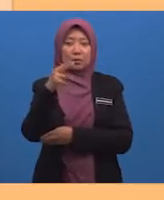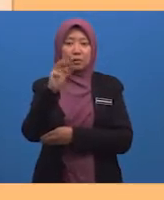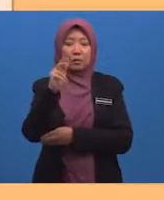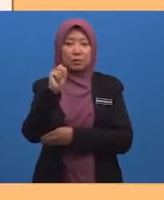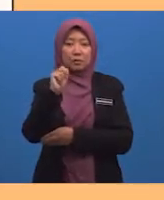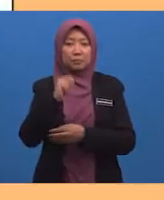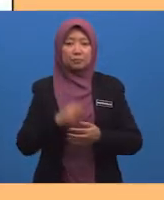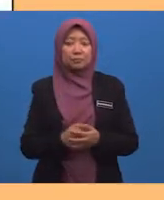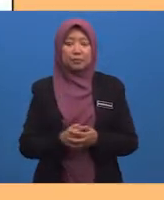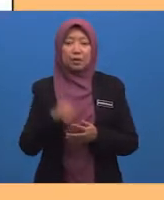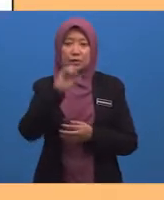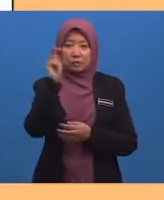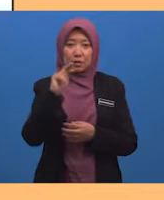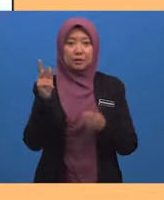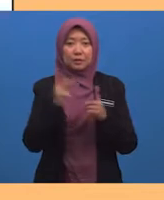Soalan kedua.